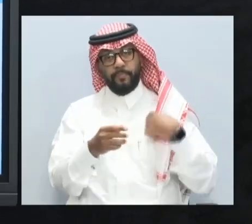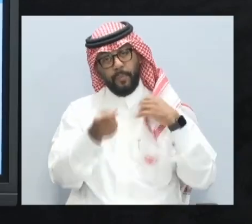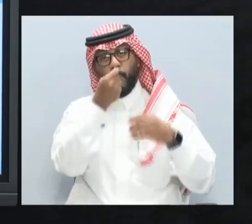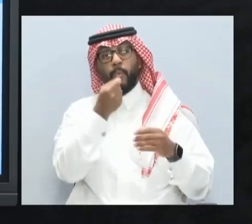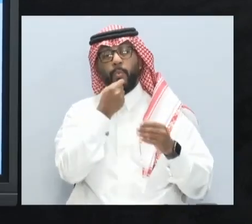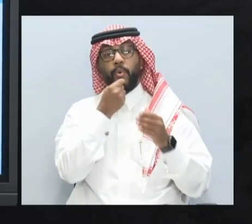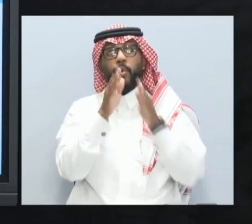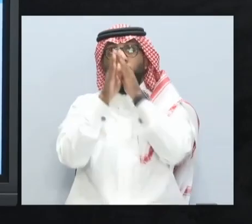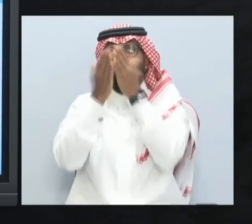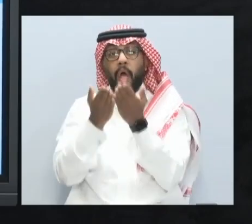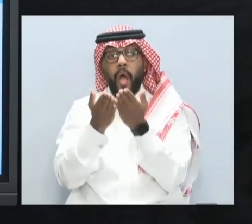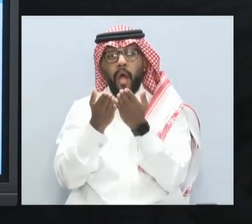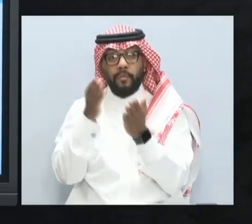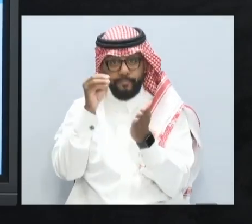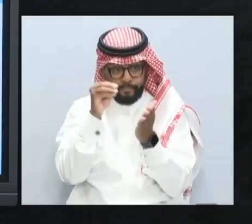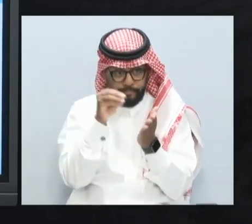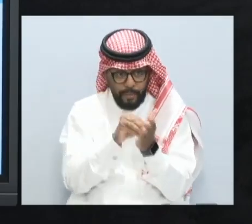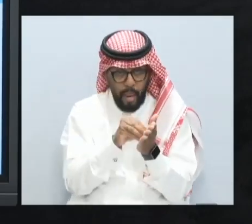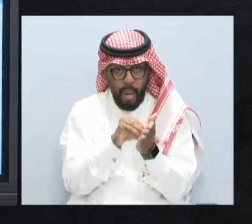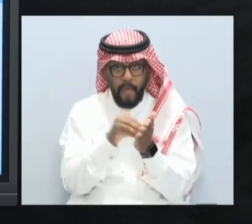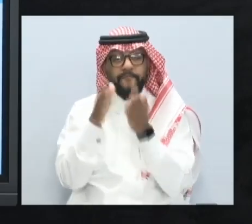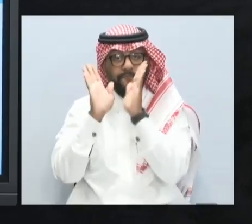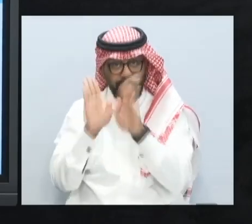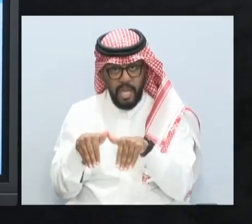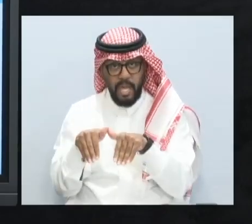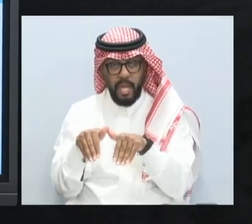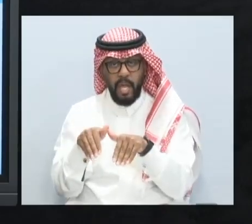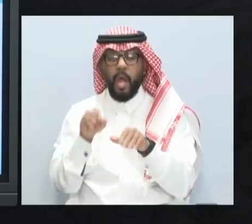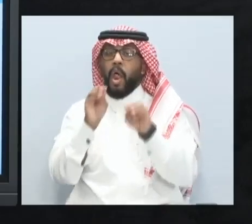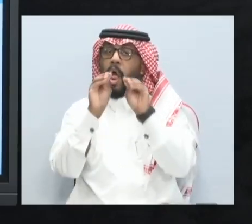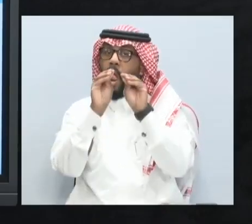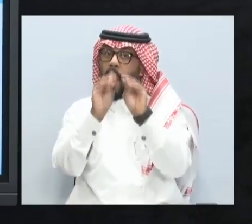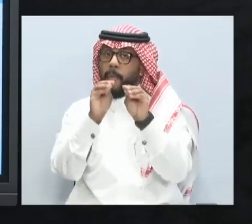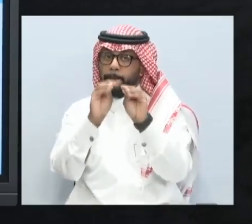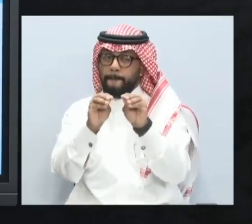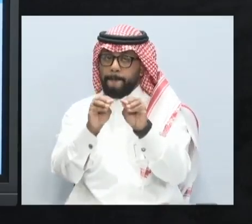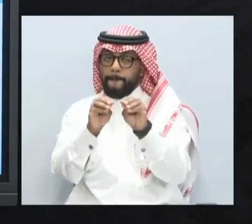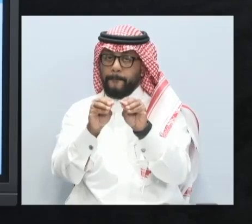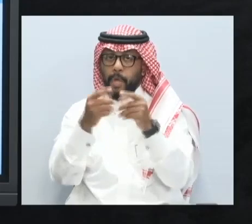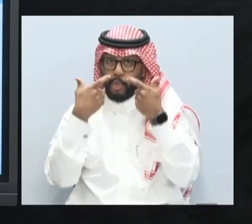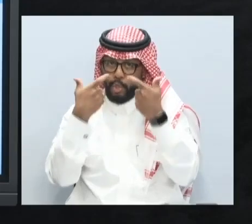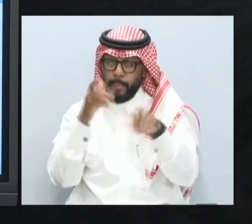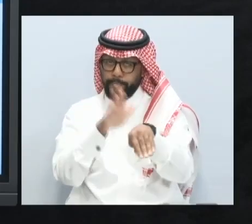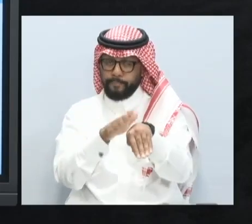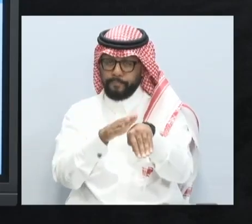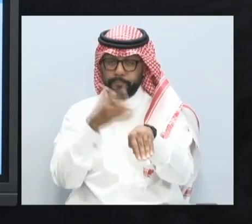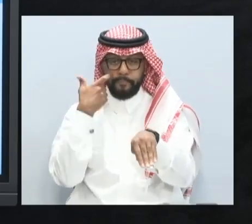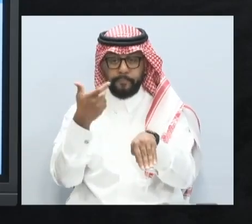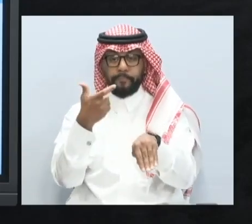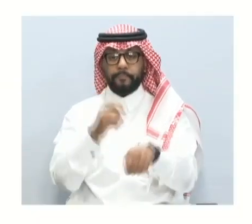وانه حقيقه ويؤثر حق حقيقه كما سنبين بعد قليل فهذا هو تعريف السحر فهذا هو